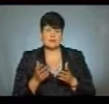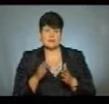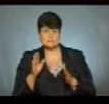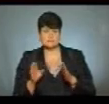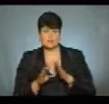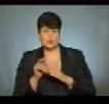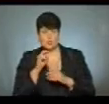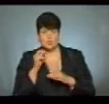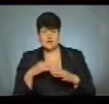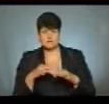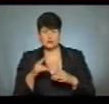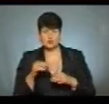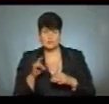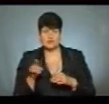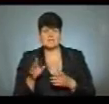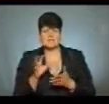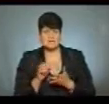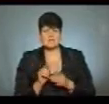Укравтодору, і вона займається суто